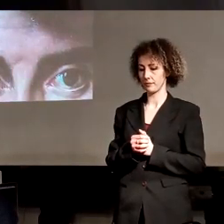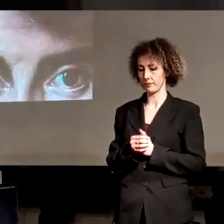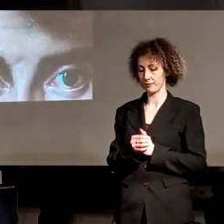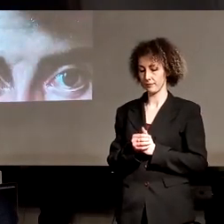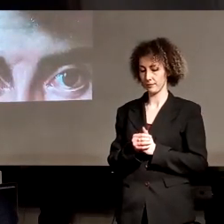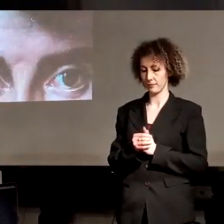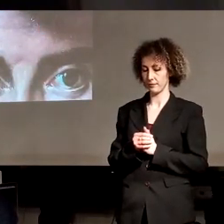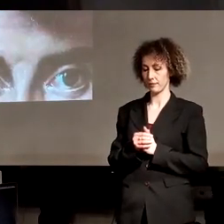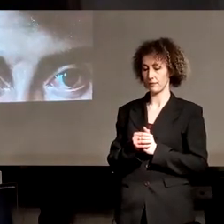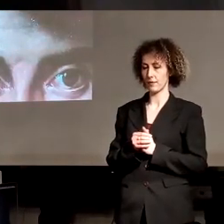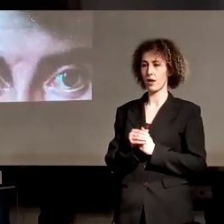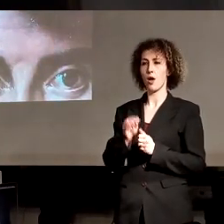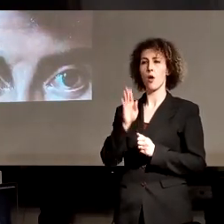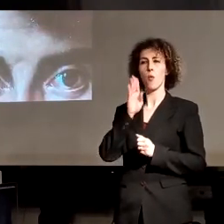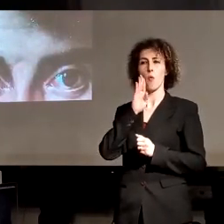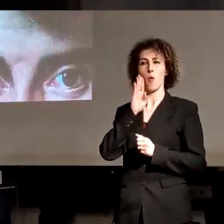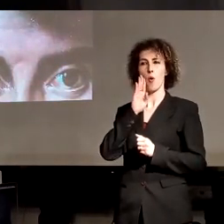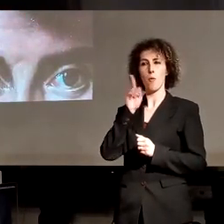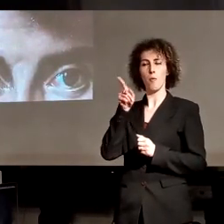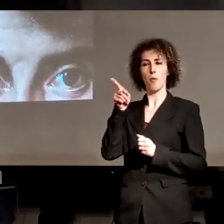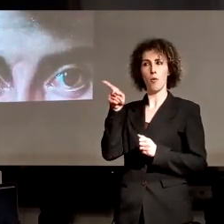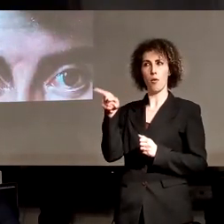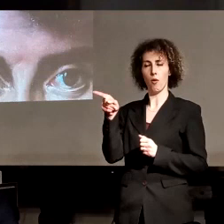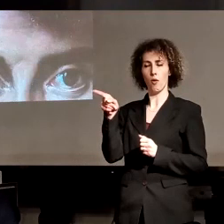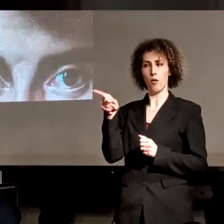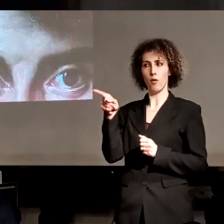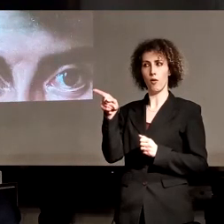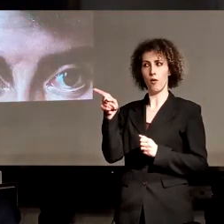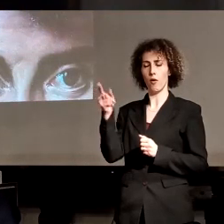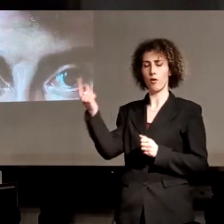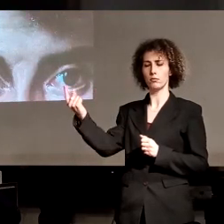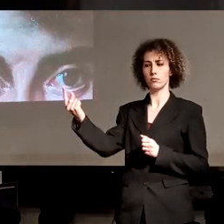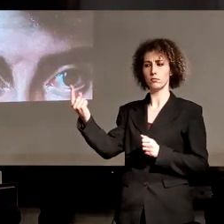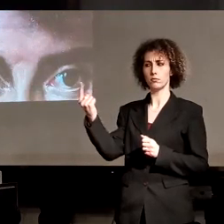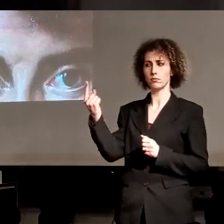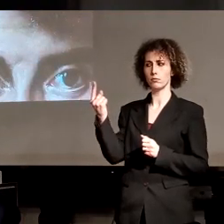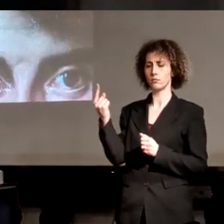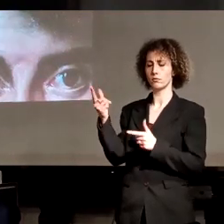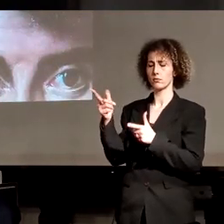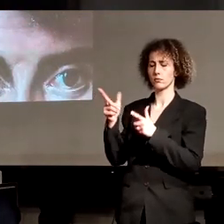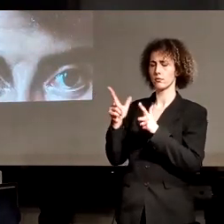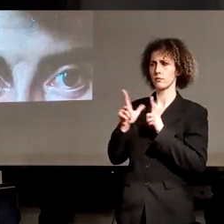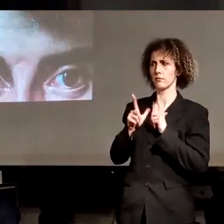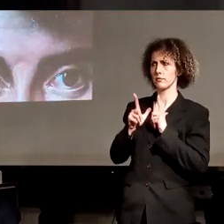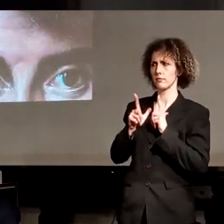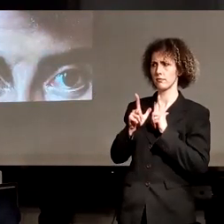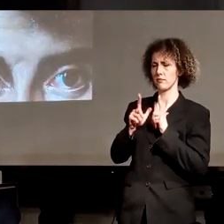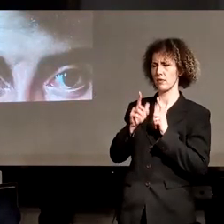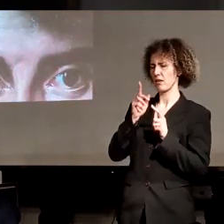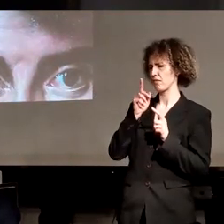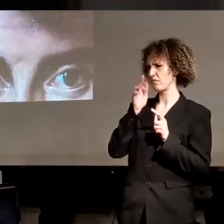quell individuo che fin dal momento del suo ingresso mi aveva riempito di una curiosità di